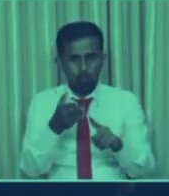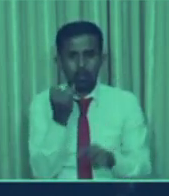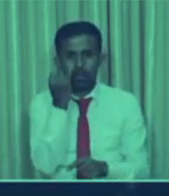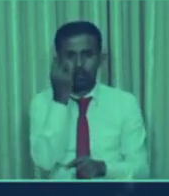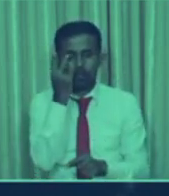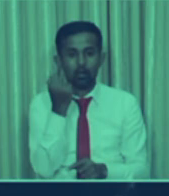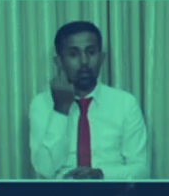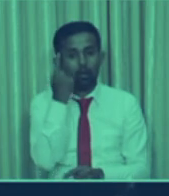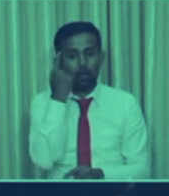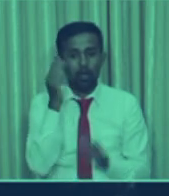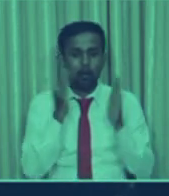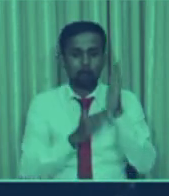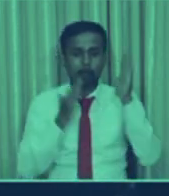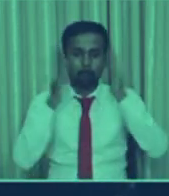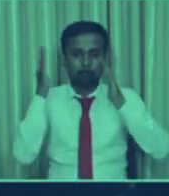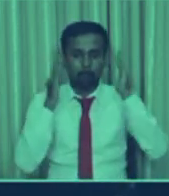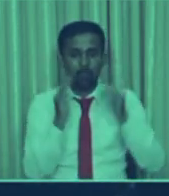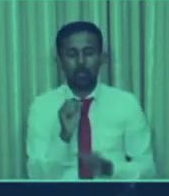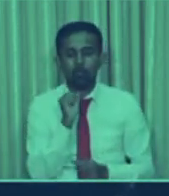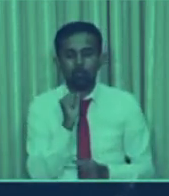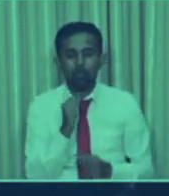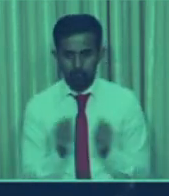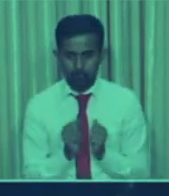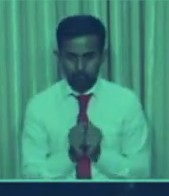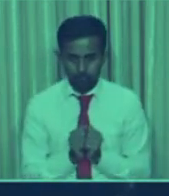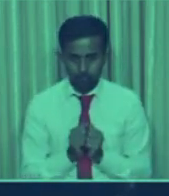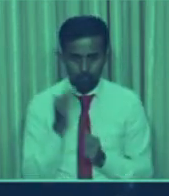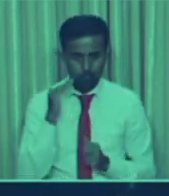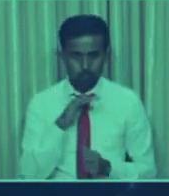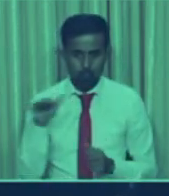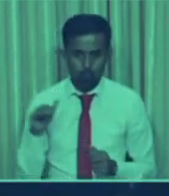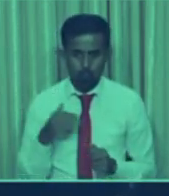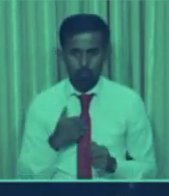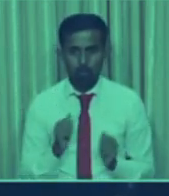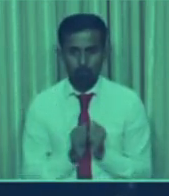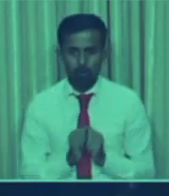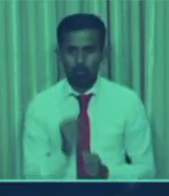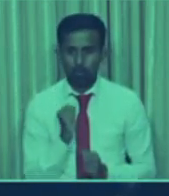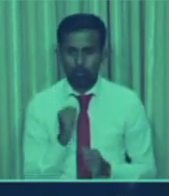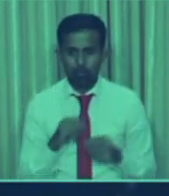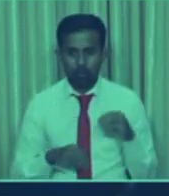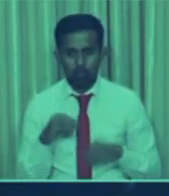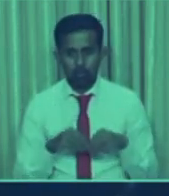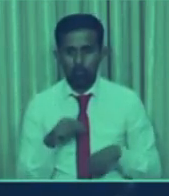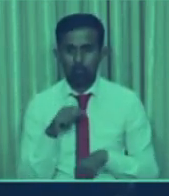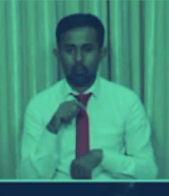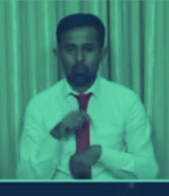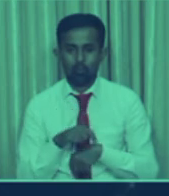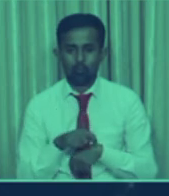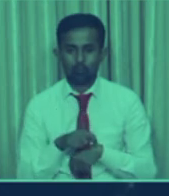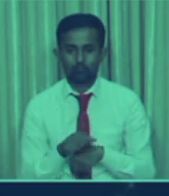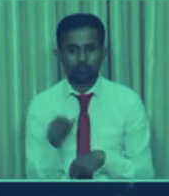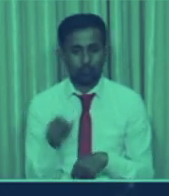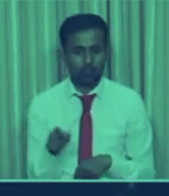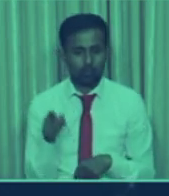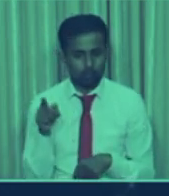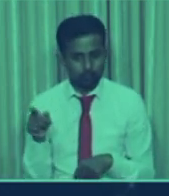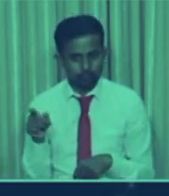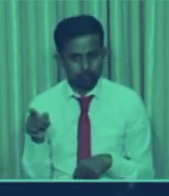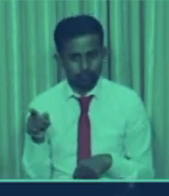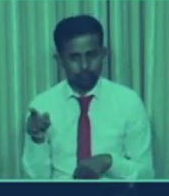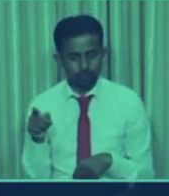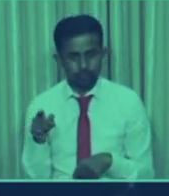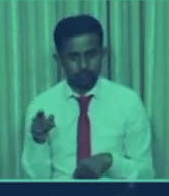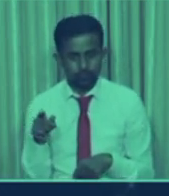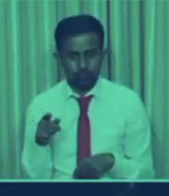வளர்ந்த நாடுகளினுடைய நிலைப்பாடு என்ன என்பது தொடர்பாக நாம் தேடி பார்க்க வேண்டும். ஒரு சொல்ல போனால் தேர்தல்கள் வருகிற போது ஏதாவது அவர்களுக்கு அவர்கள் பயன்படுத்துகிறார்களா விற்பார்களா என்று தெரியாவிட்டாலும் கூட